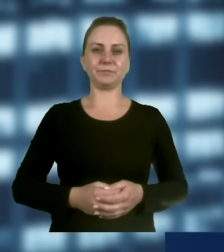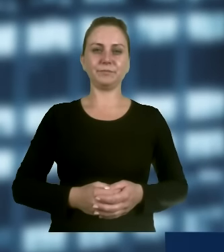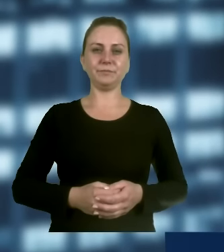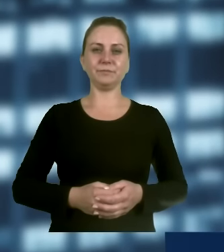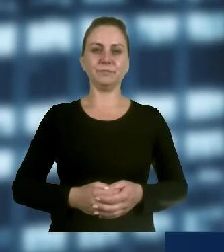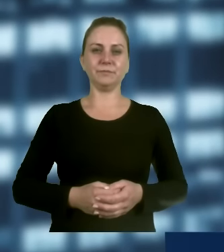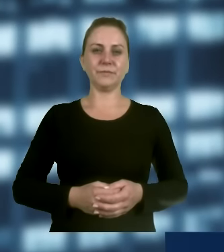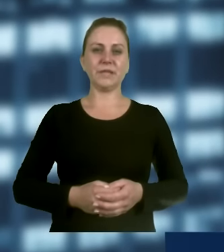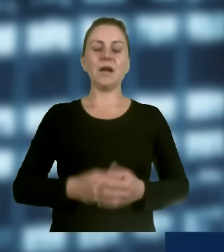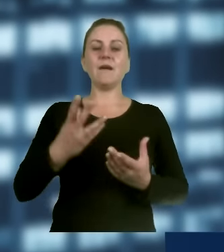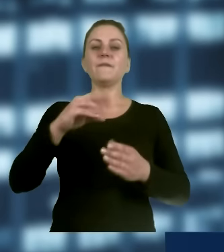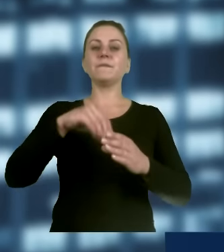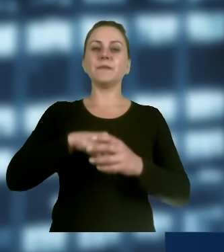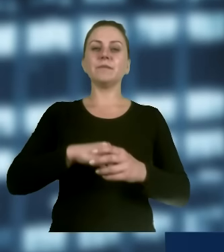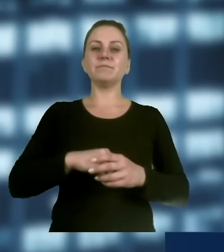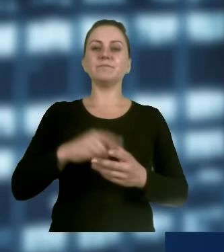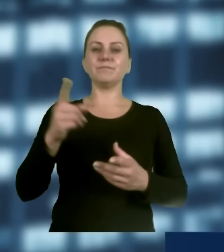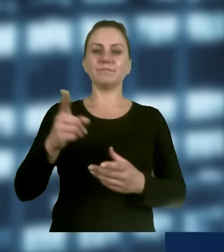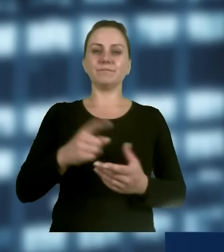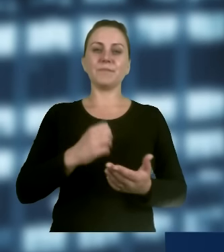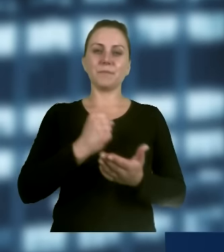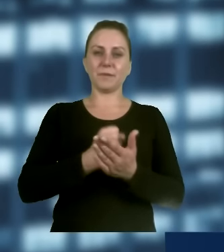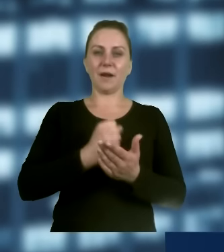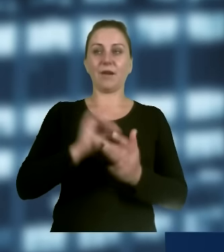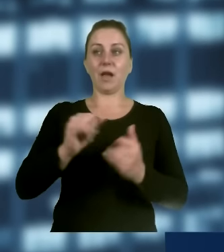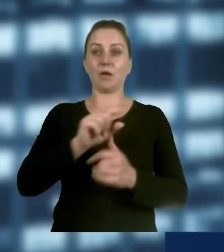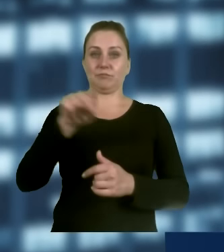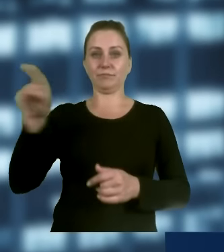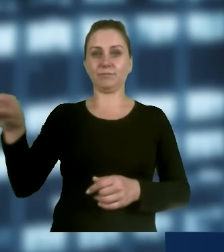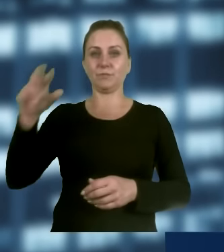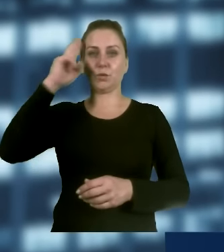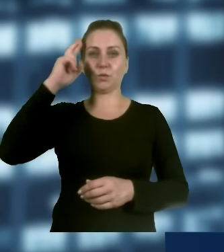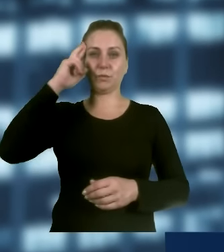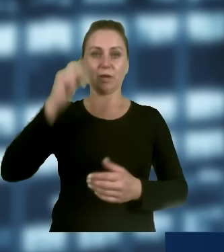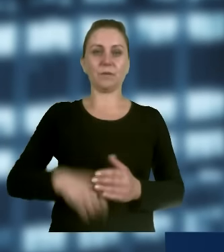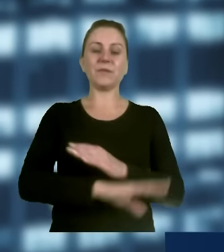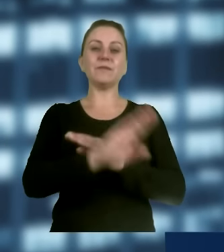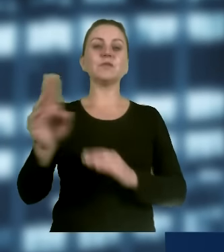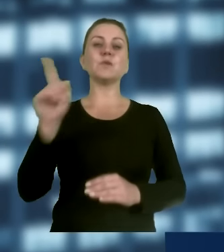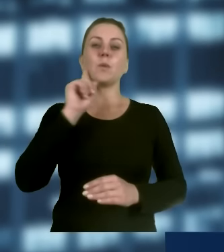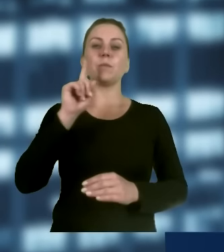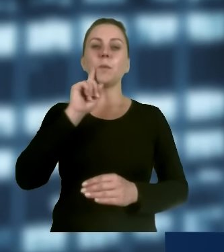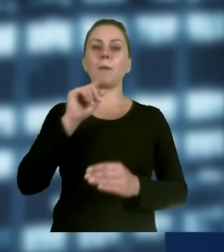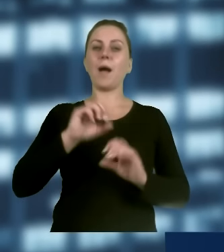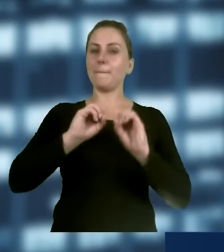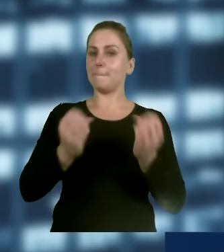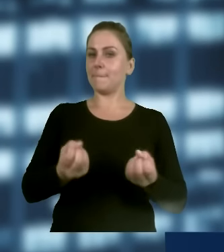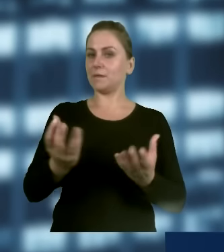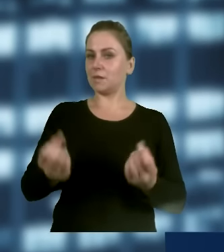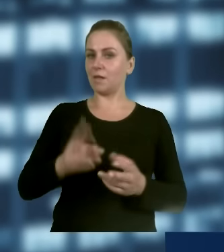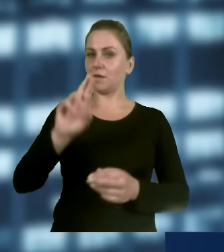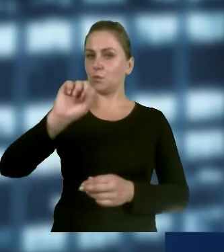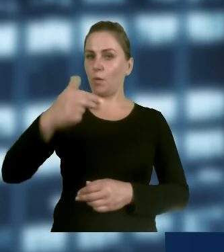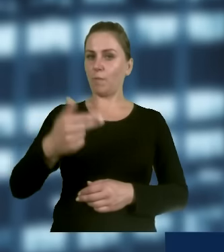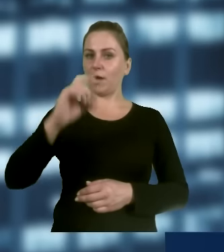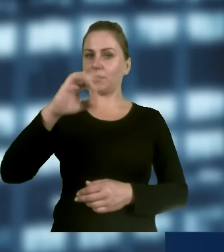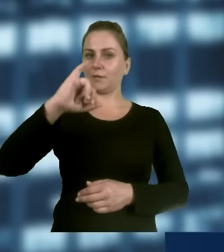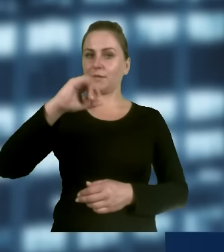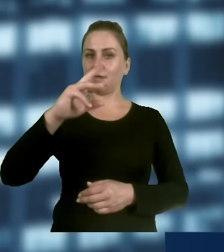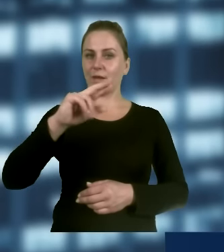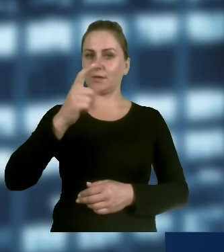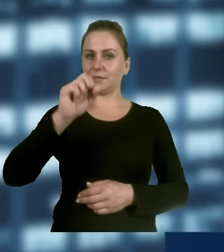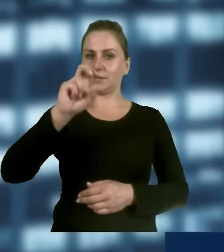prawa takie, jak oni je rozumieją, wystąpił pan mecenas Roman Giertych. Pan mecenas